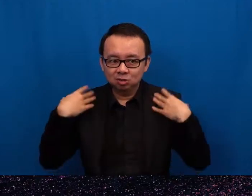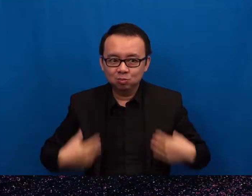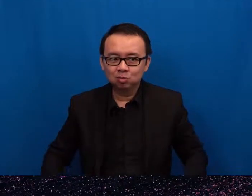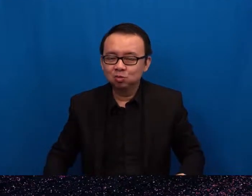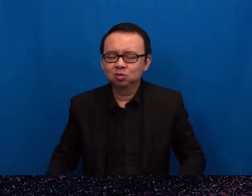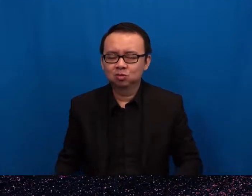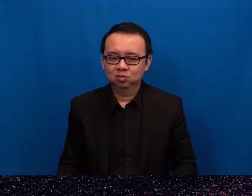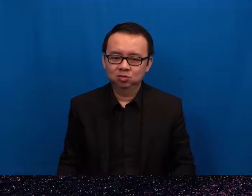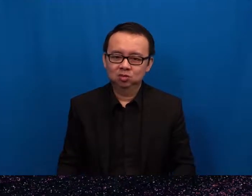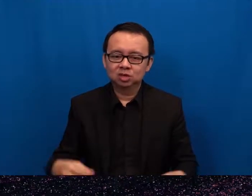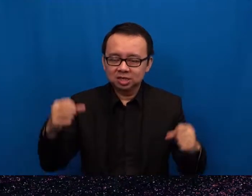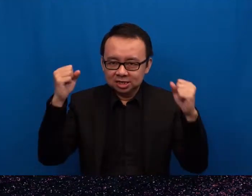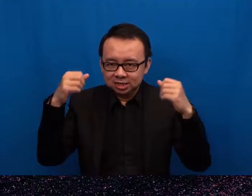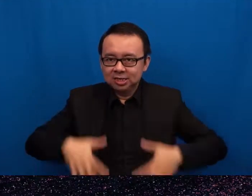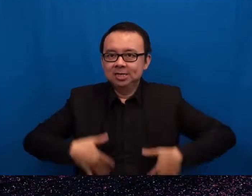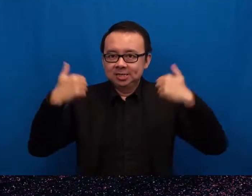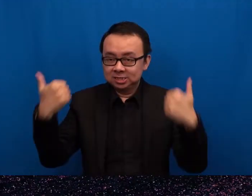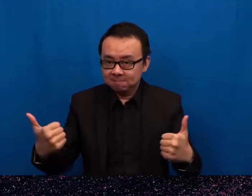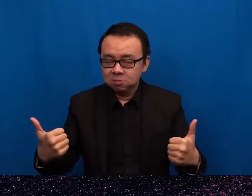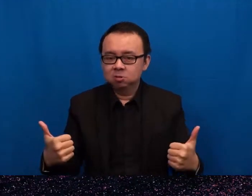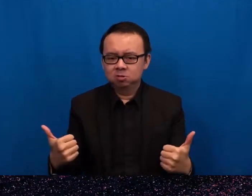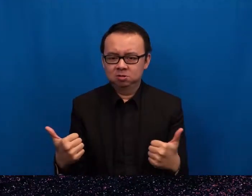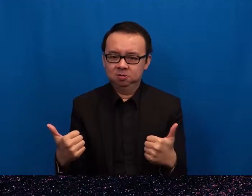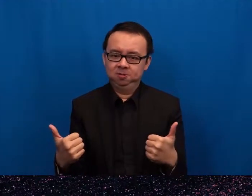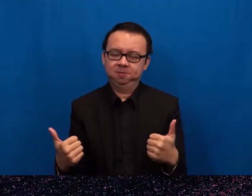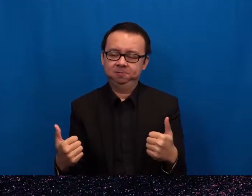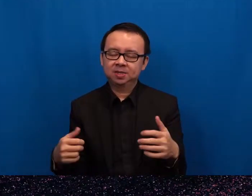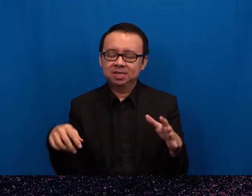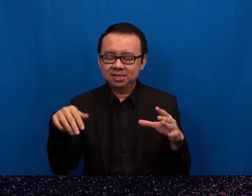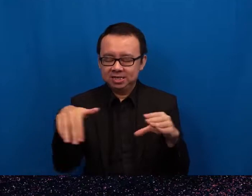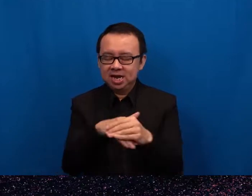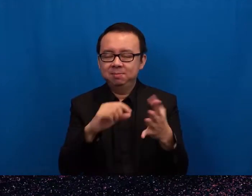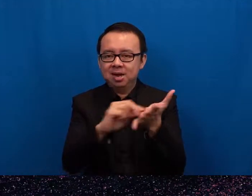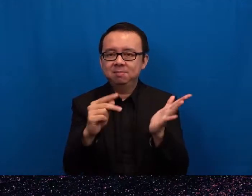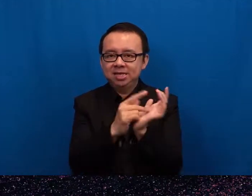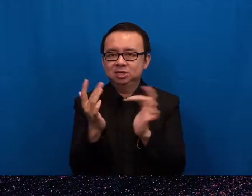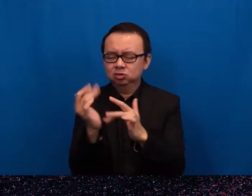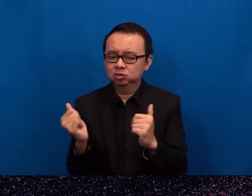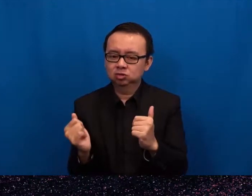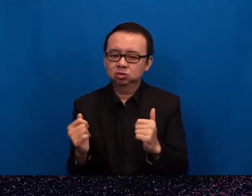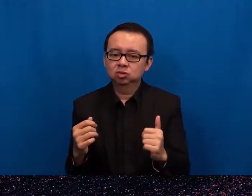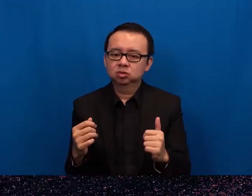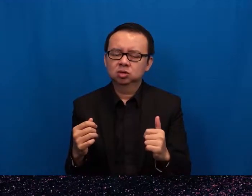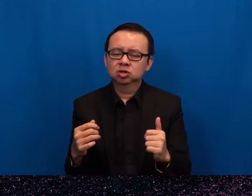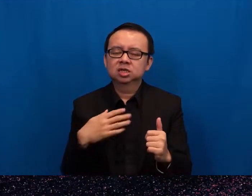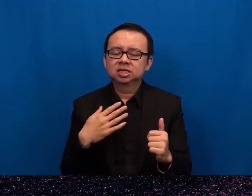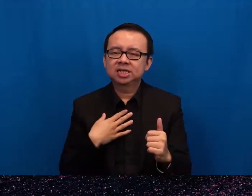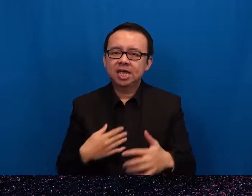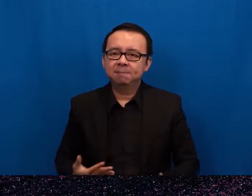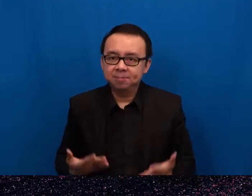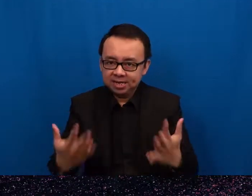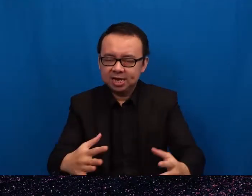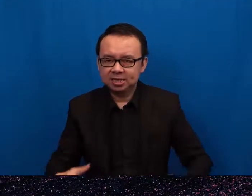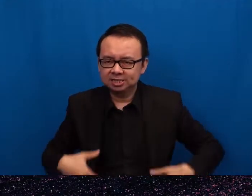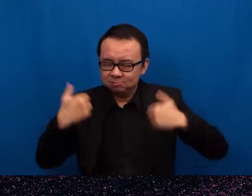healing. I proclaim healing over God's people in Jesus' name. Saya deklarasikan kesembuhan balsam